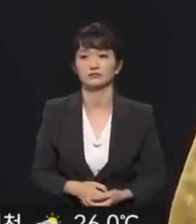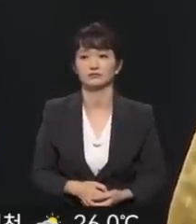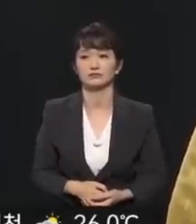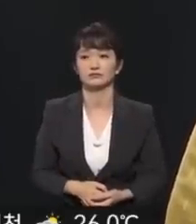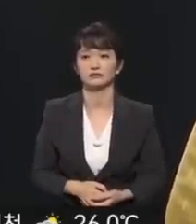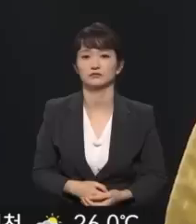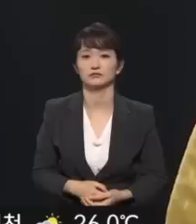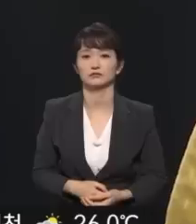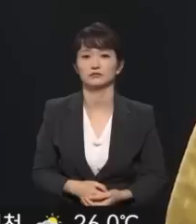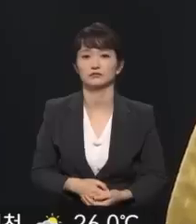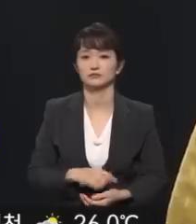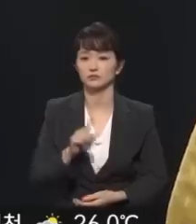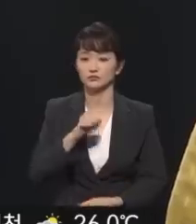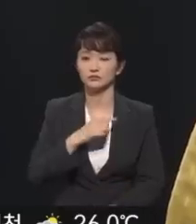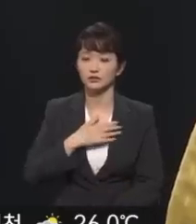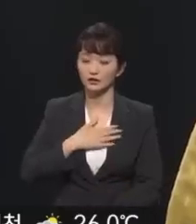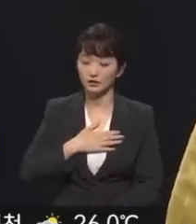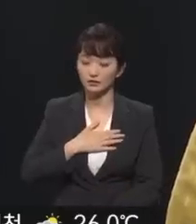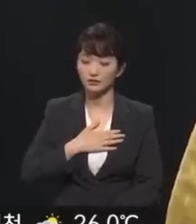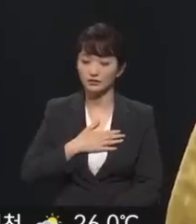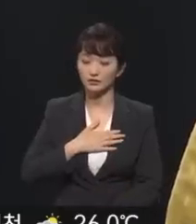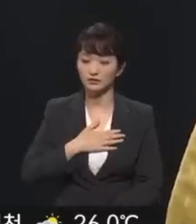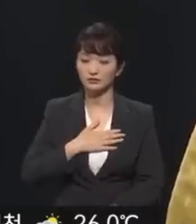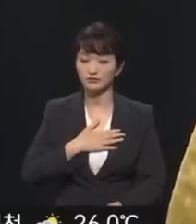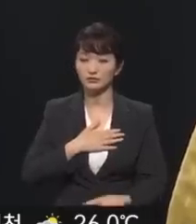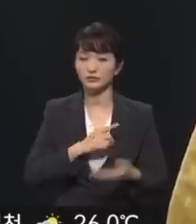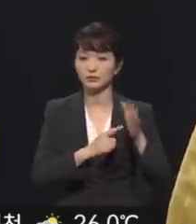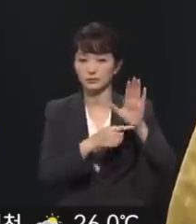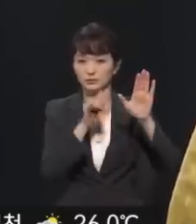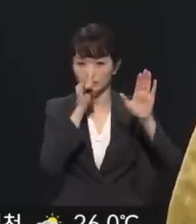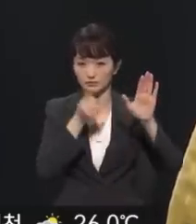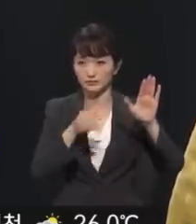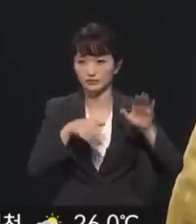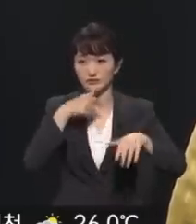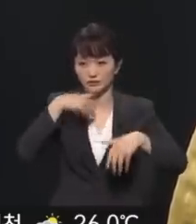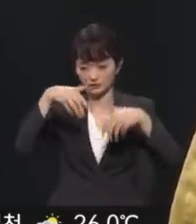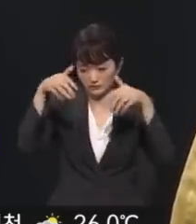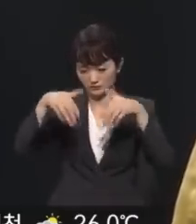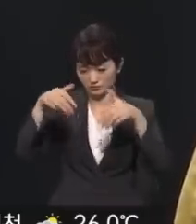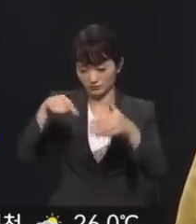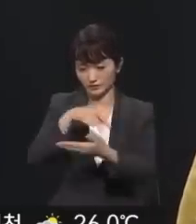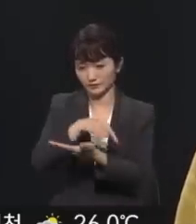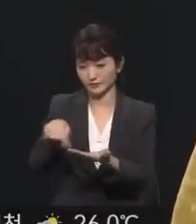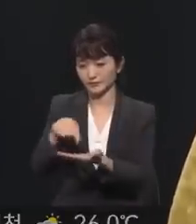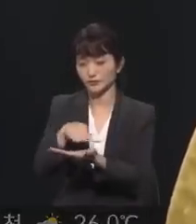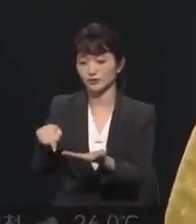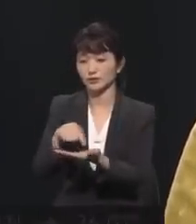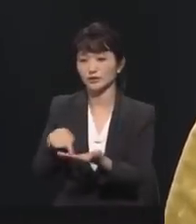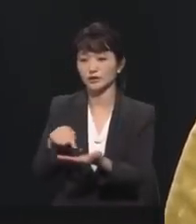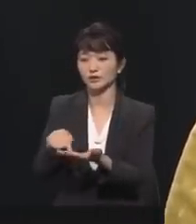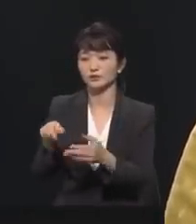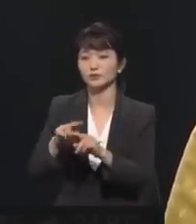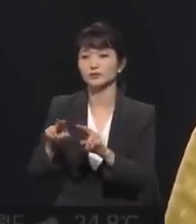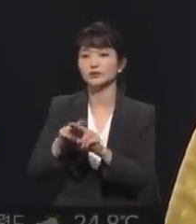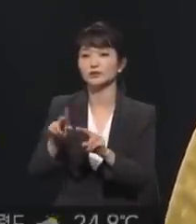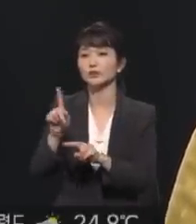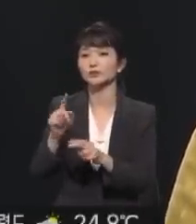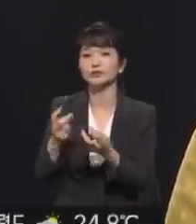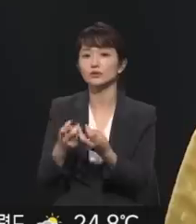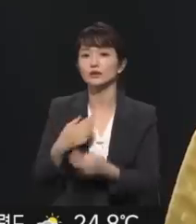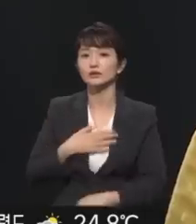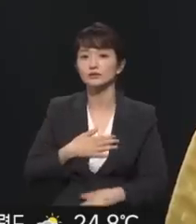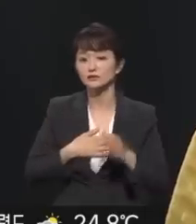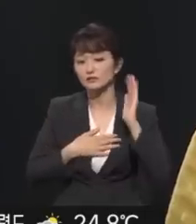이거 알게 돼서 이런 공지가 올라올 수 있지만 수에 때문에 취소된 구체적인 내용까지 대체 어떻게 알고 대통령 실은